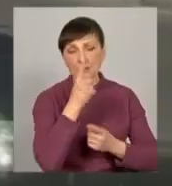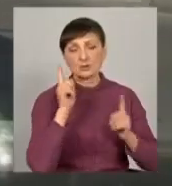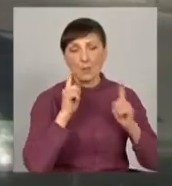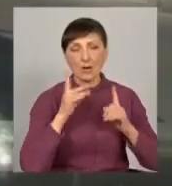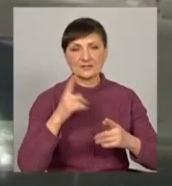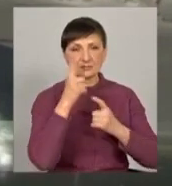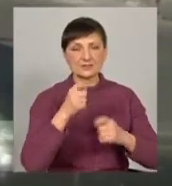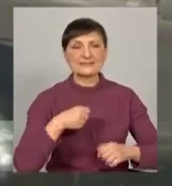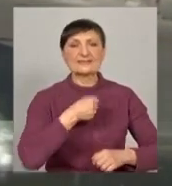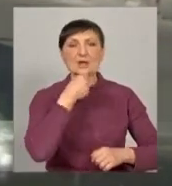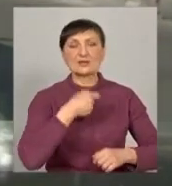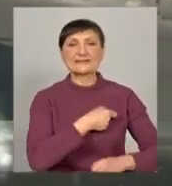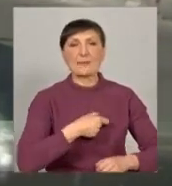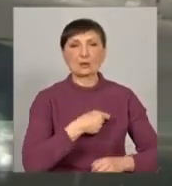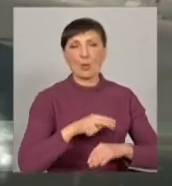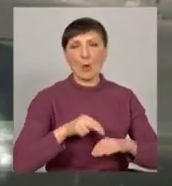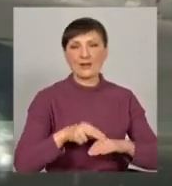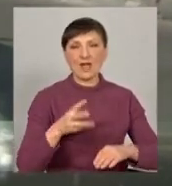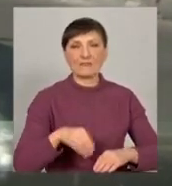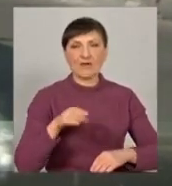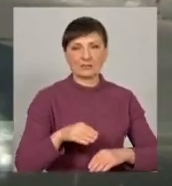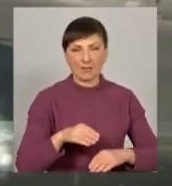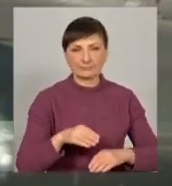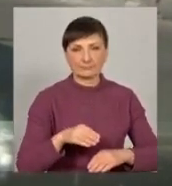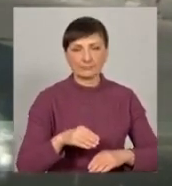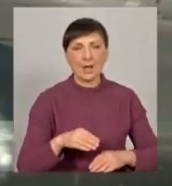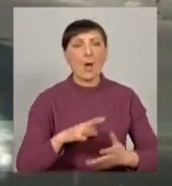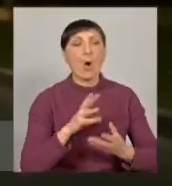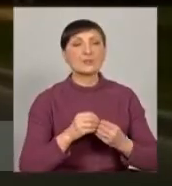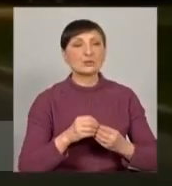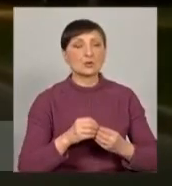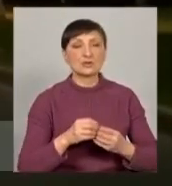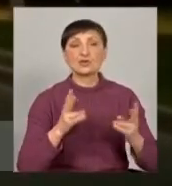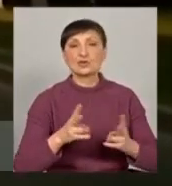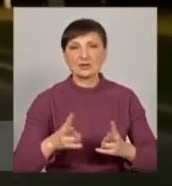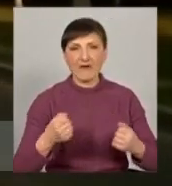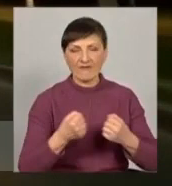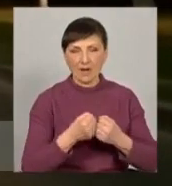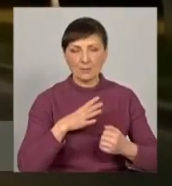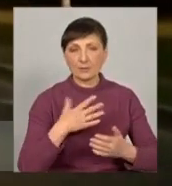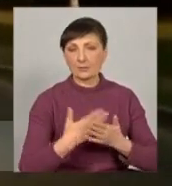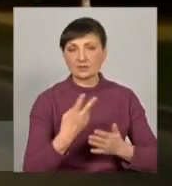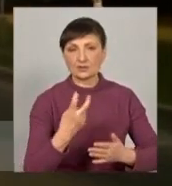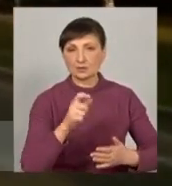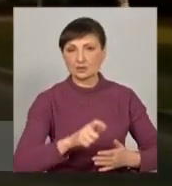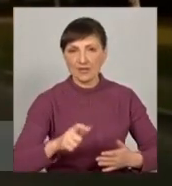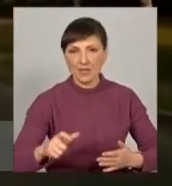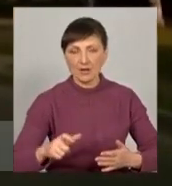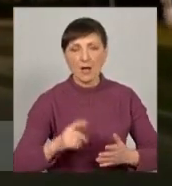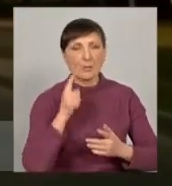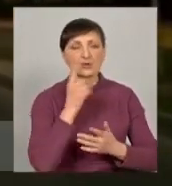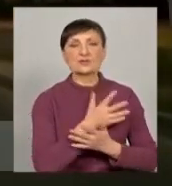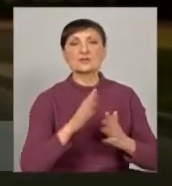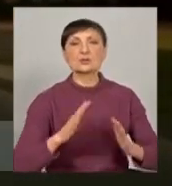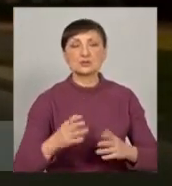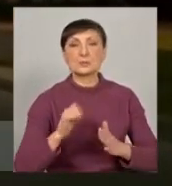сообщила старший инспектор комитета адмполиции МВД Актоты Буранова. В общей сложности жертвами аварии стали порядка 200 человек. В большинстве